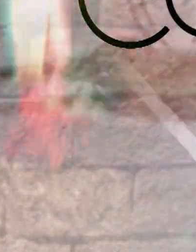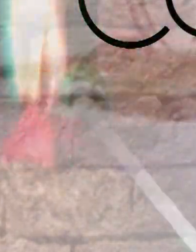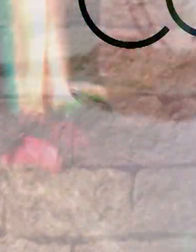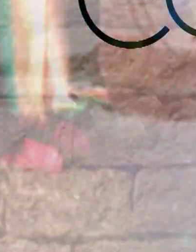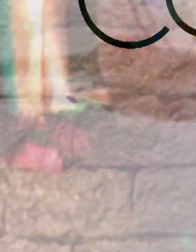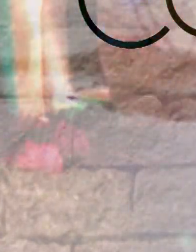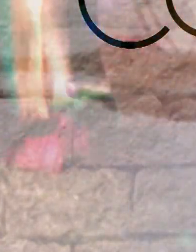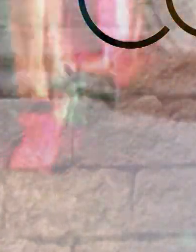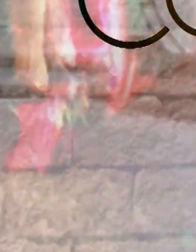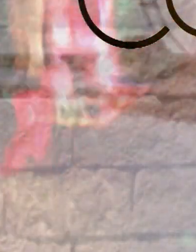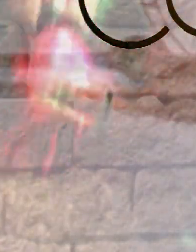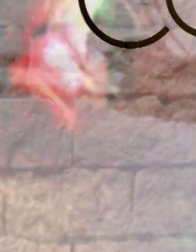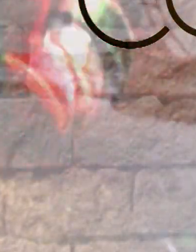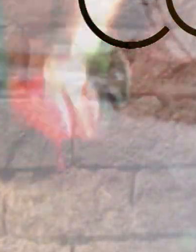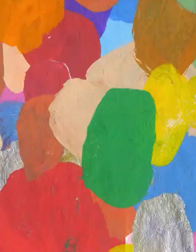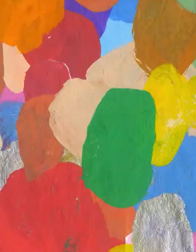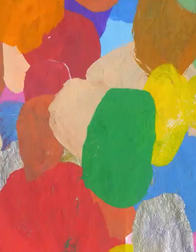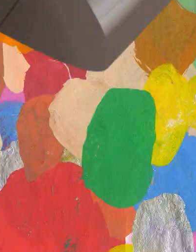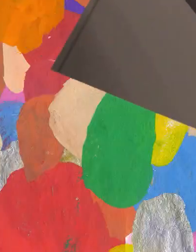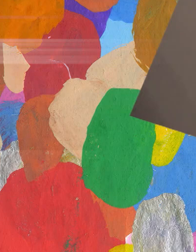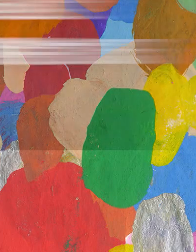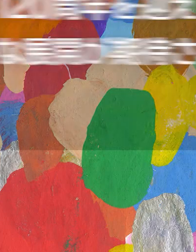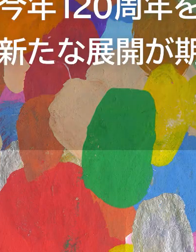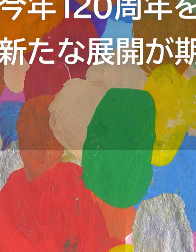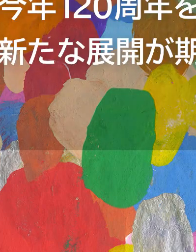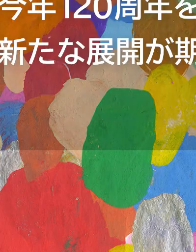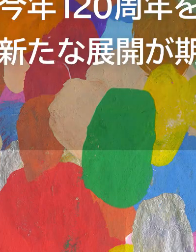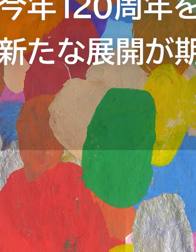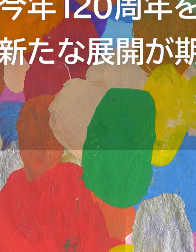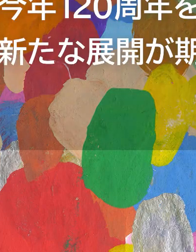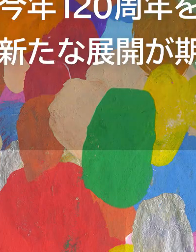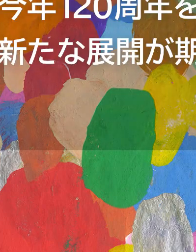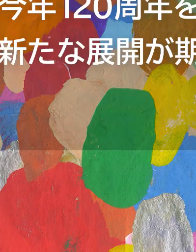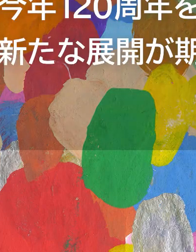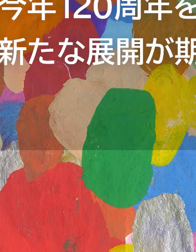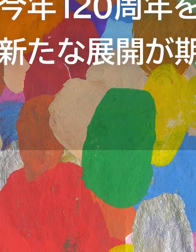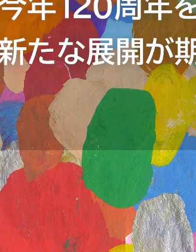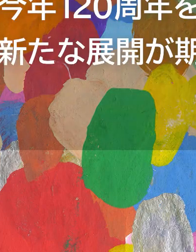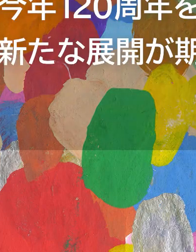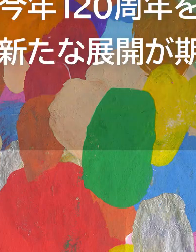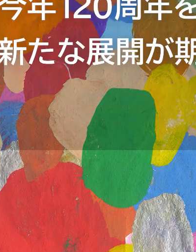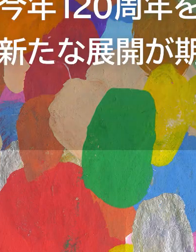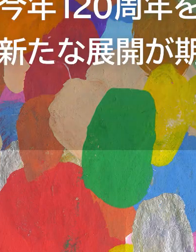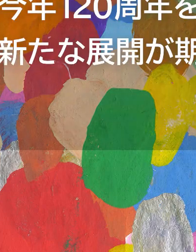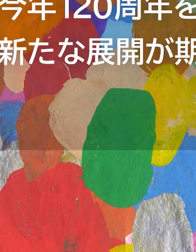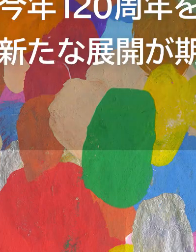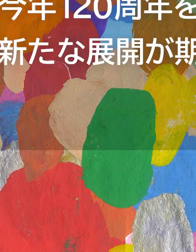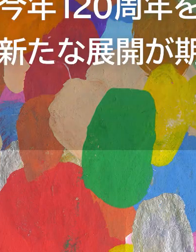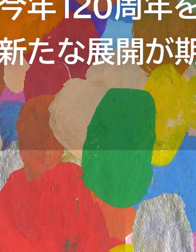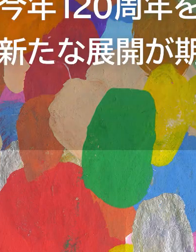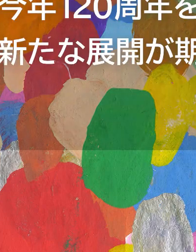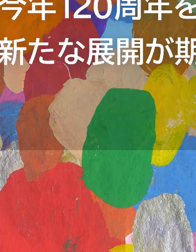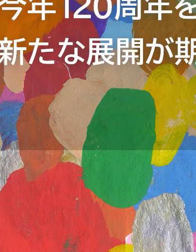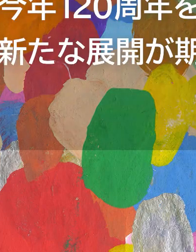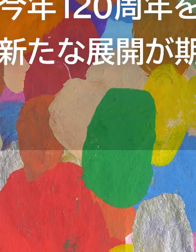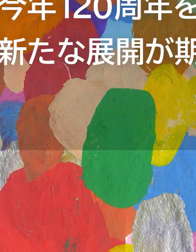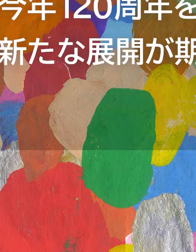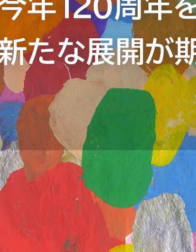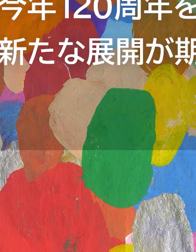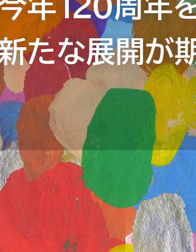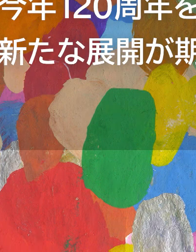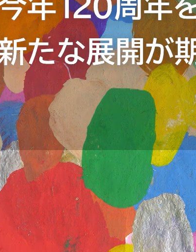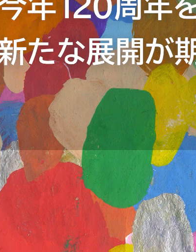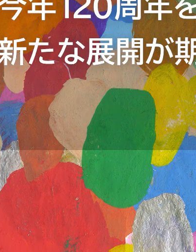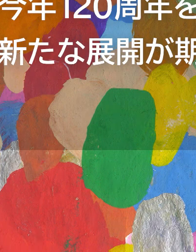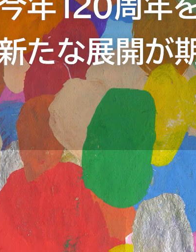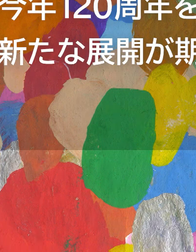未来へつながる天気とは。 今回は就実学園西井康彦理事長です。今年創立120周